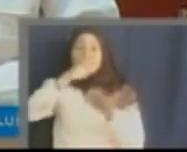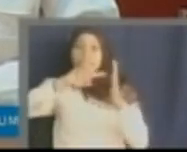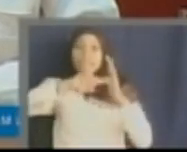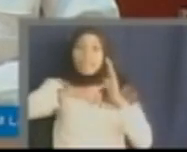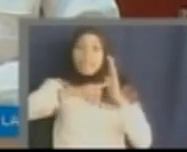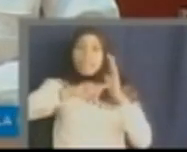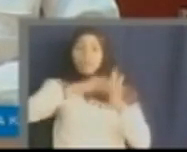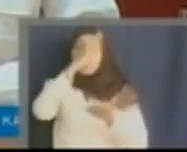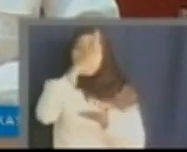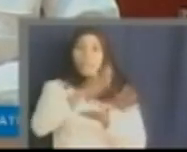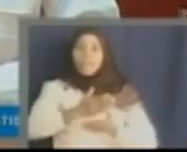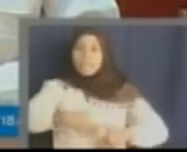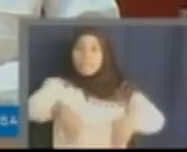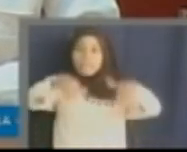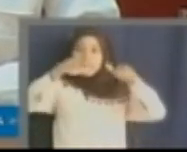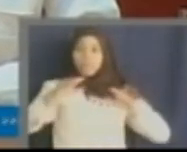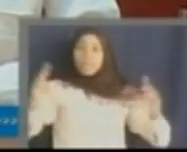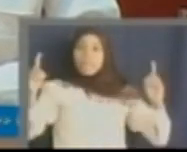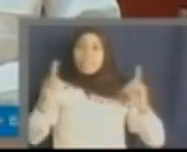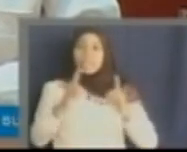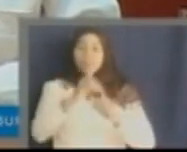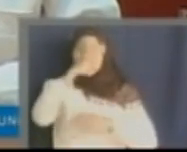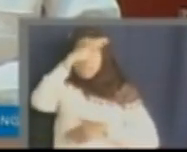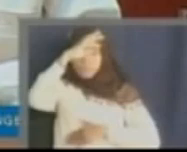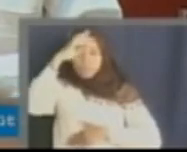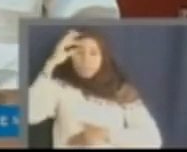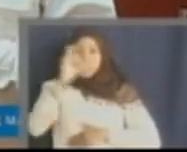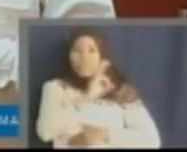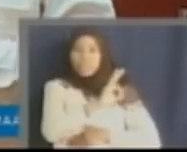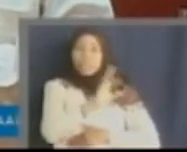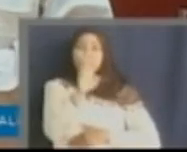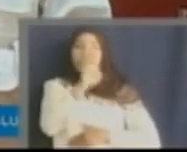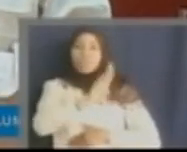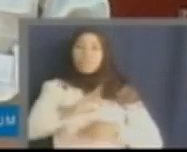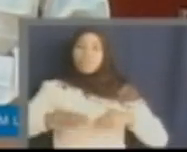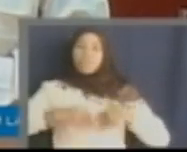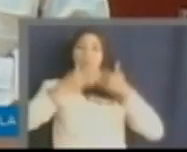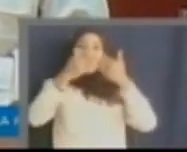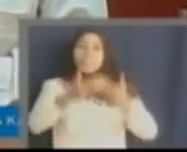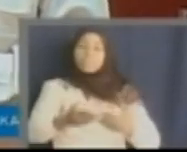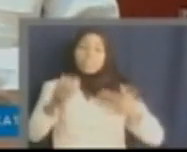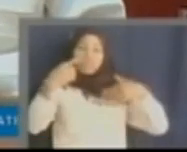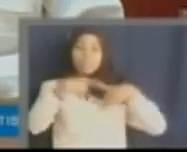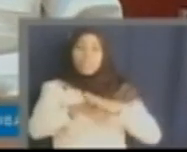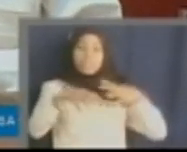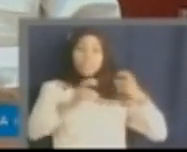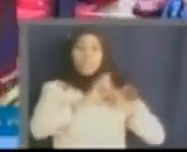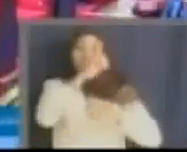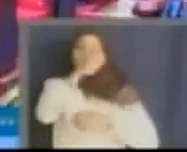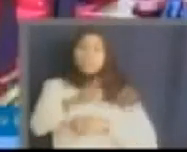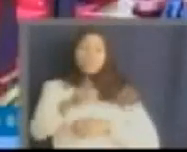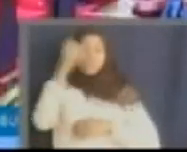ilikutana kutafakari rufaa iliyowasilishwa kwenye kamati hiyo na Mheshimiwa John Nyika, mjumbe wa bunge